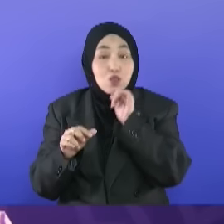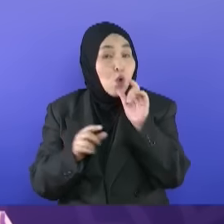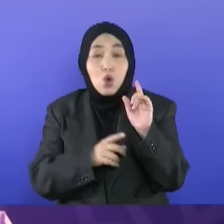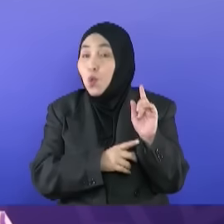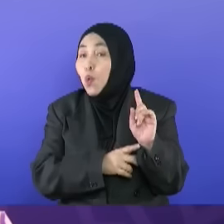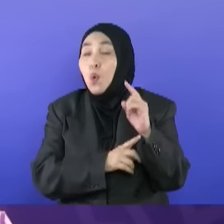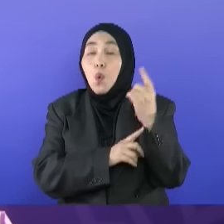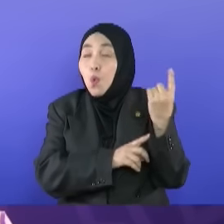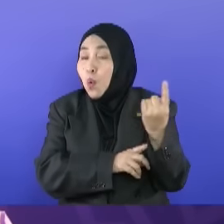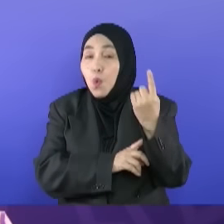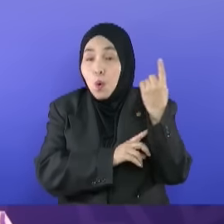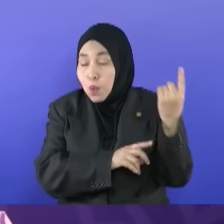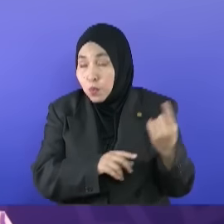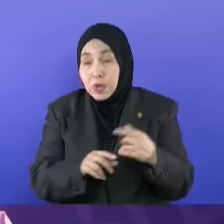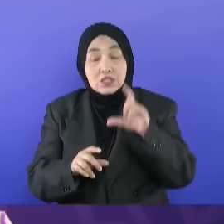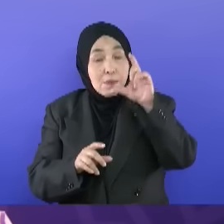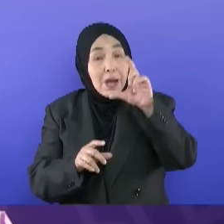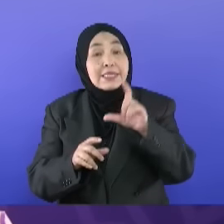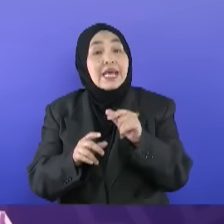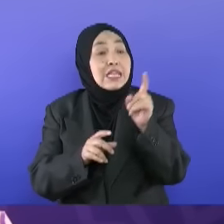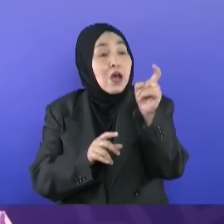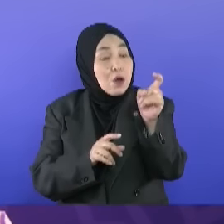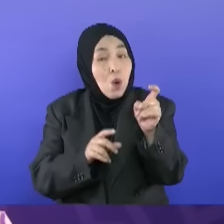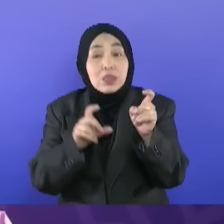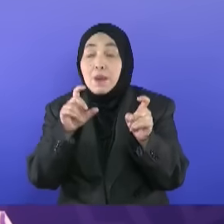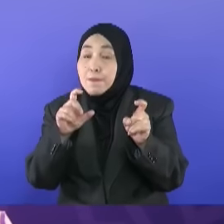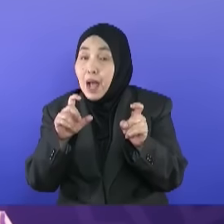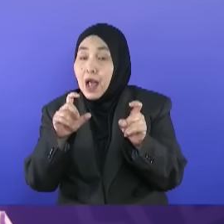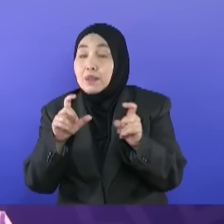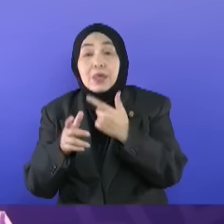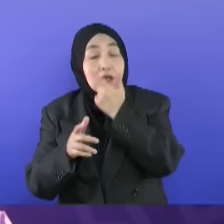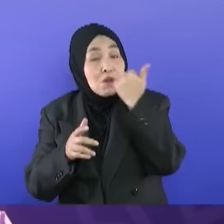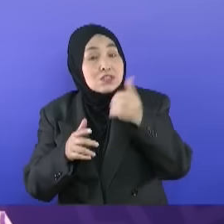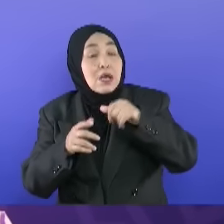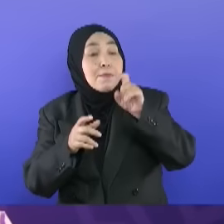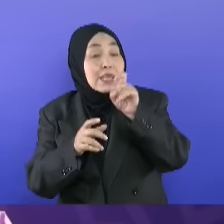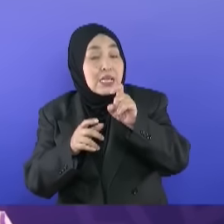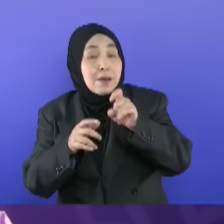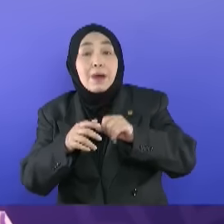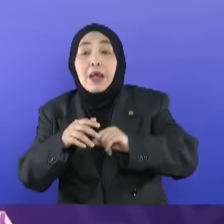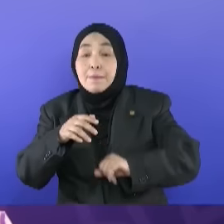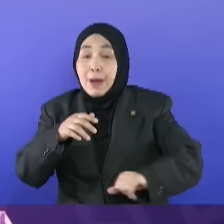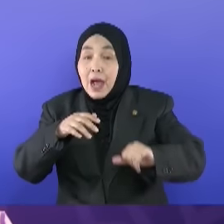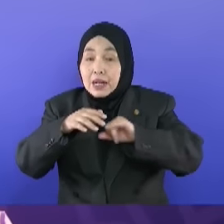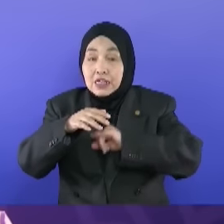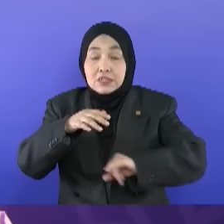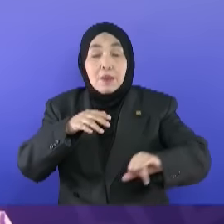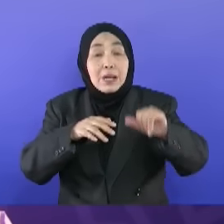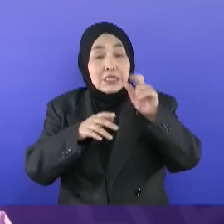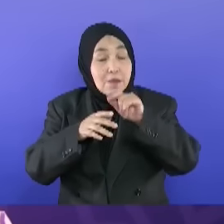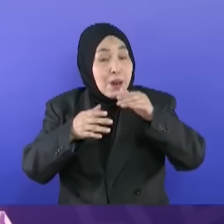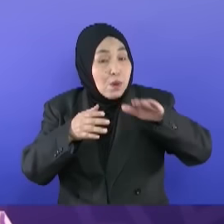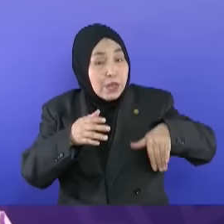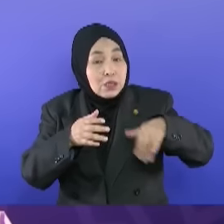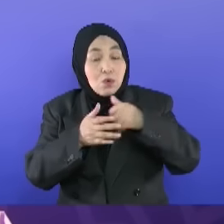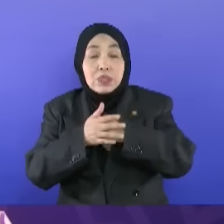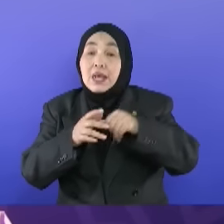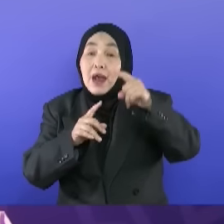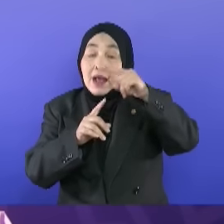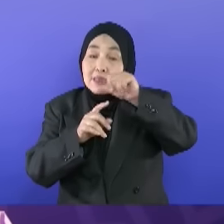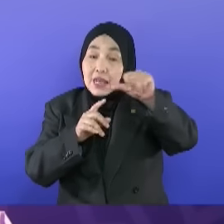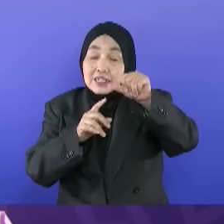tebal. So di sini ra itu ditebalkan kerana dia mati sebelumnya berbaris fathah. Sebelum dia berbaris di